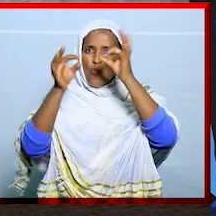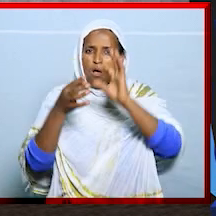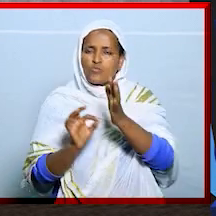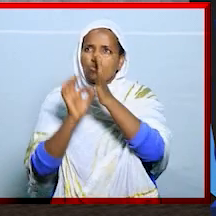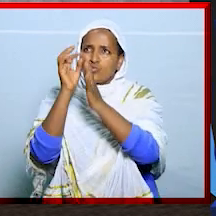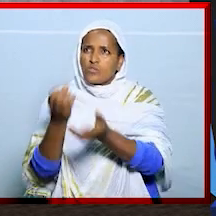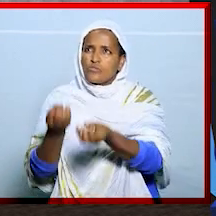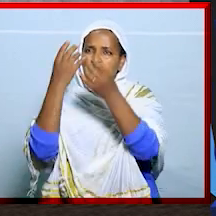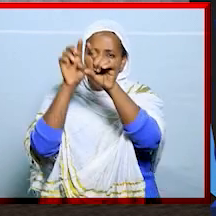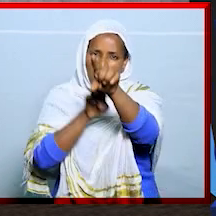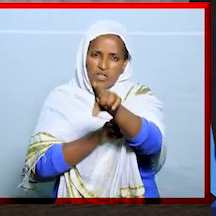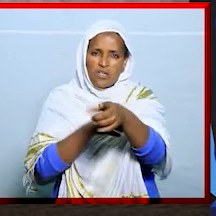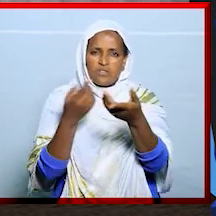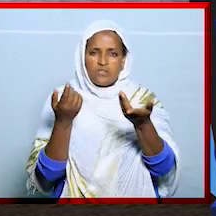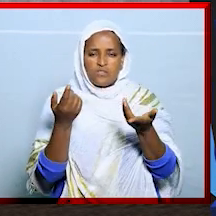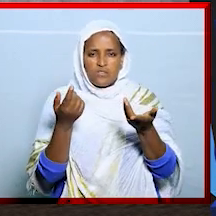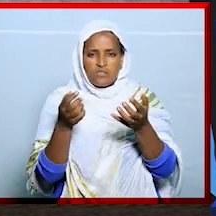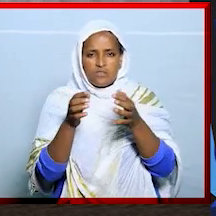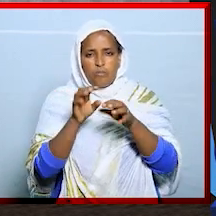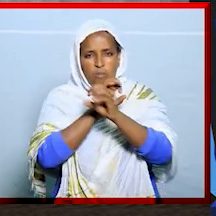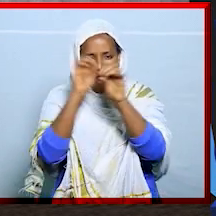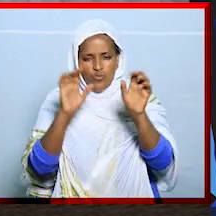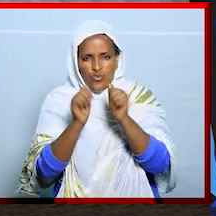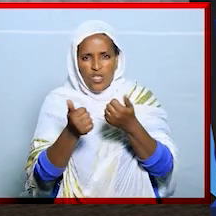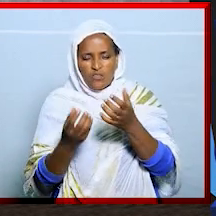የከዋክብትን ቁጥር፣ ብዛታቸውን፣ ርቀታቸውን፣